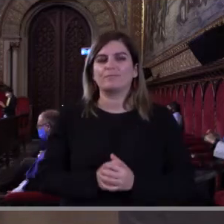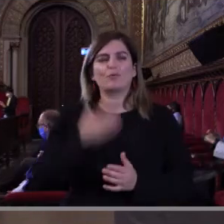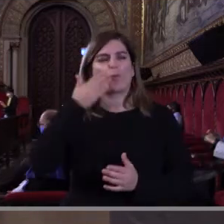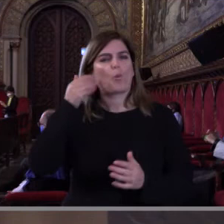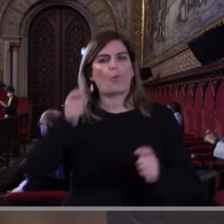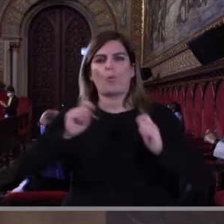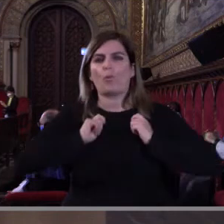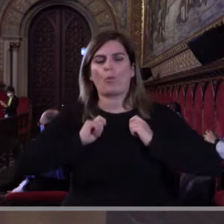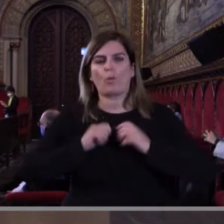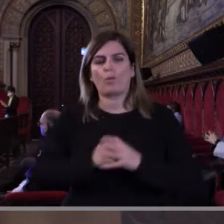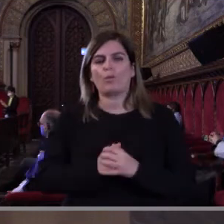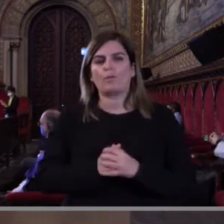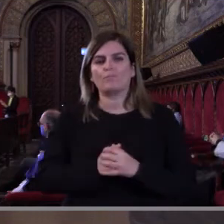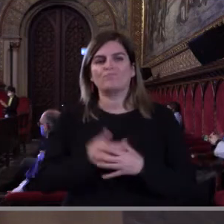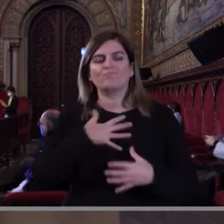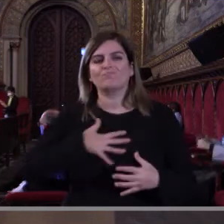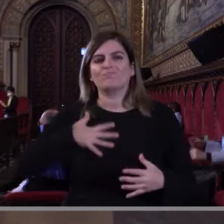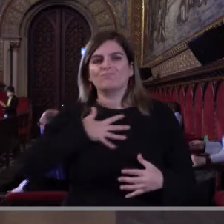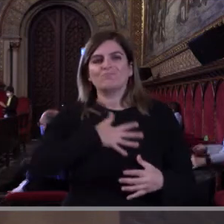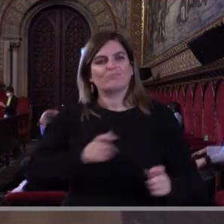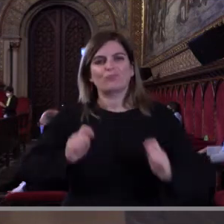Orgull. I satisfacció.